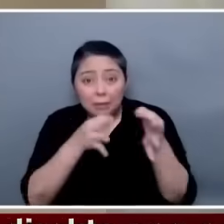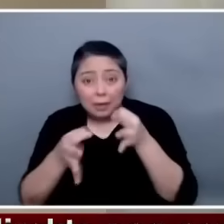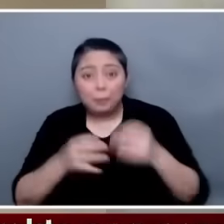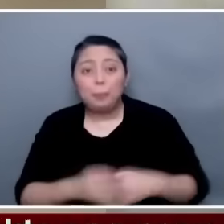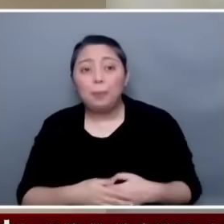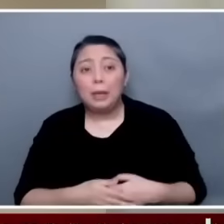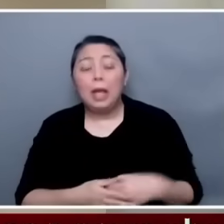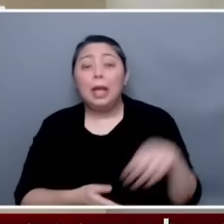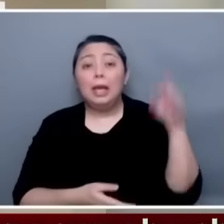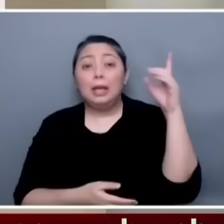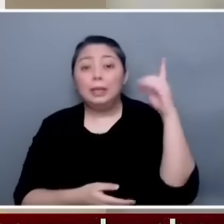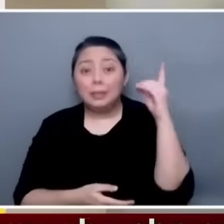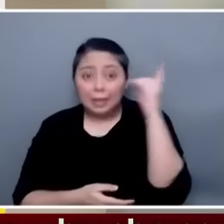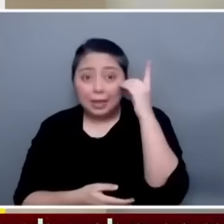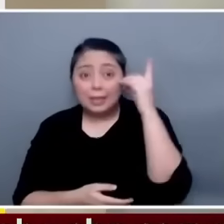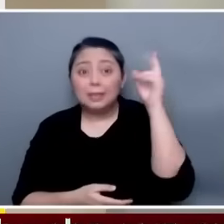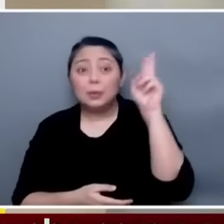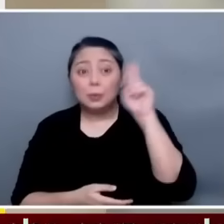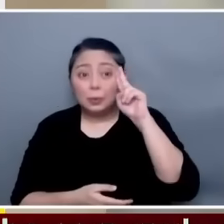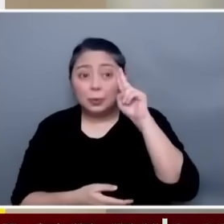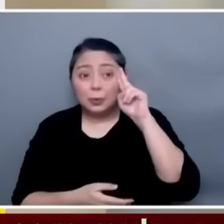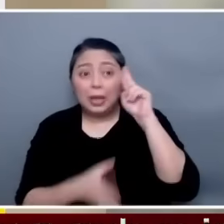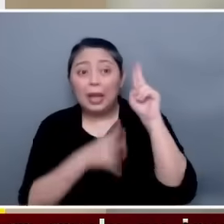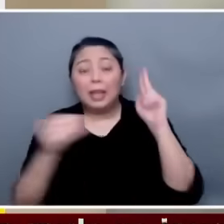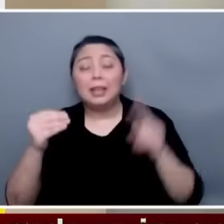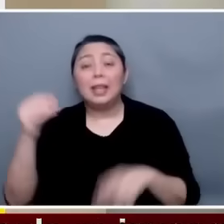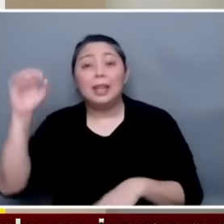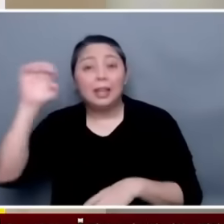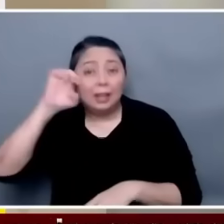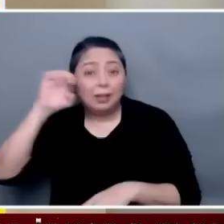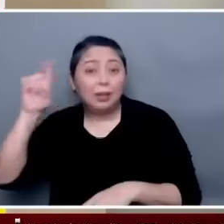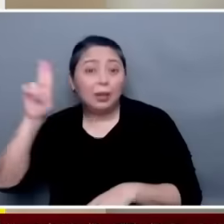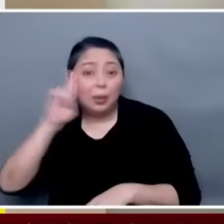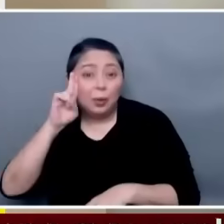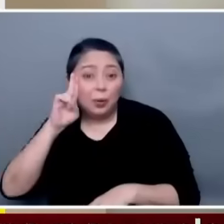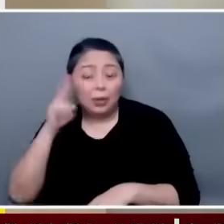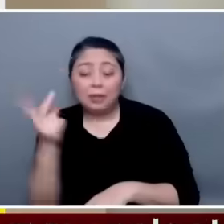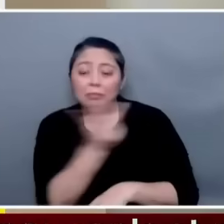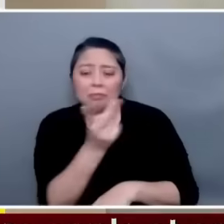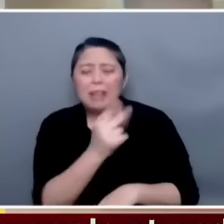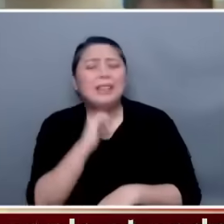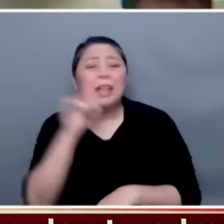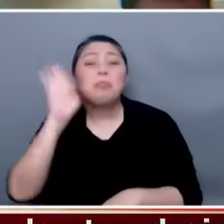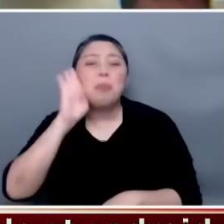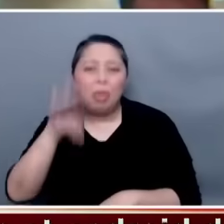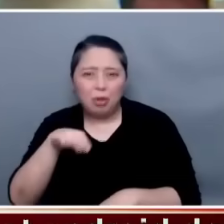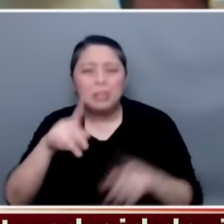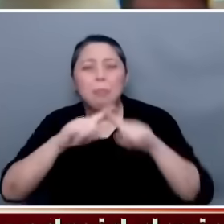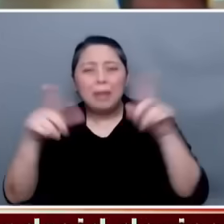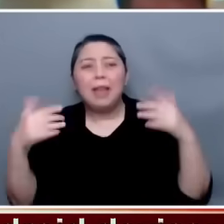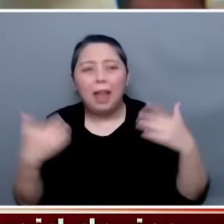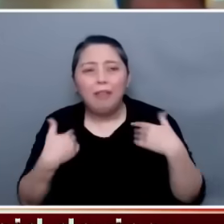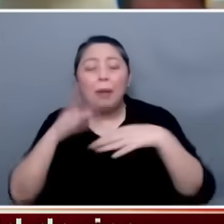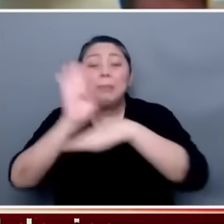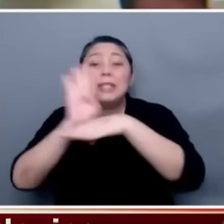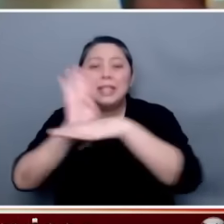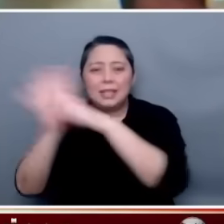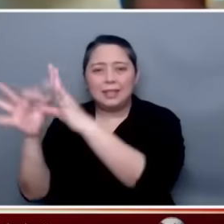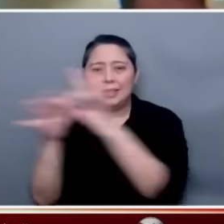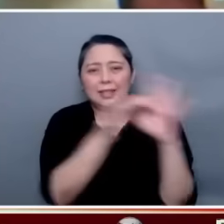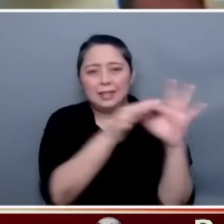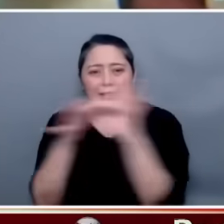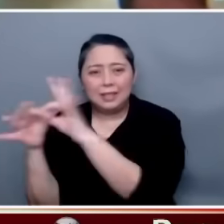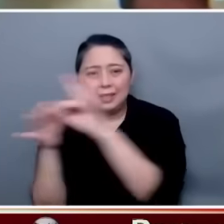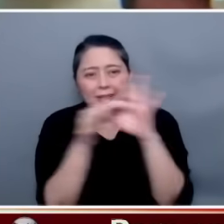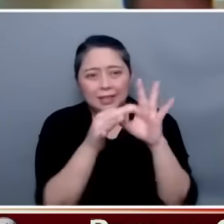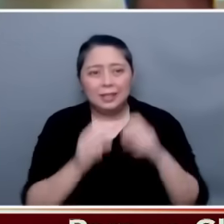at Efren Uy ng F2 Logistics, bagamat magkasosyo sa negosyo. Yung Mr. Efren Uy, Your Honor, is not, I